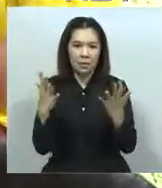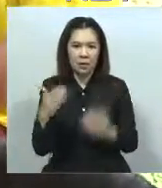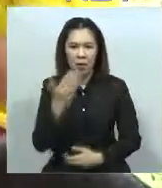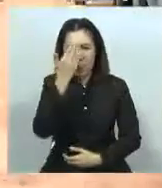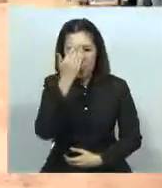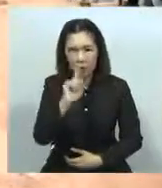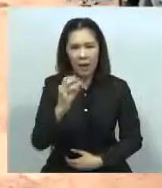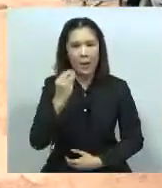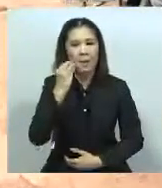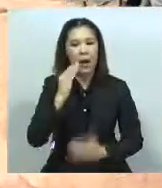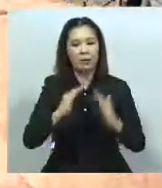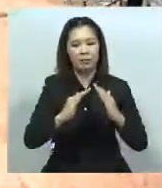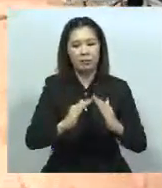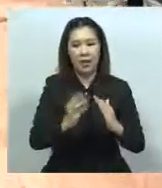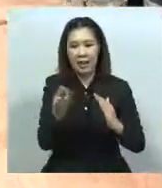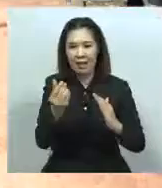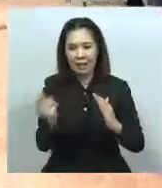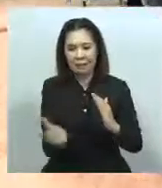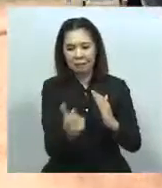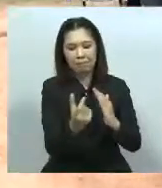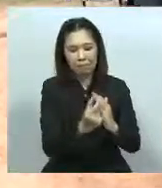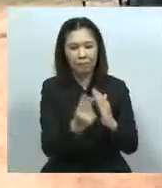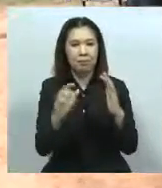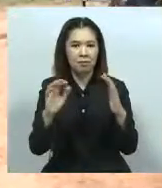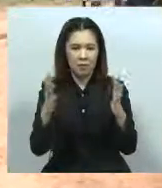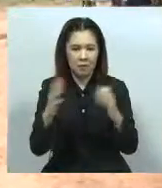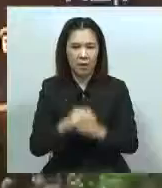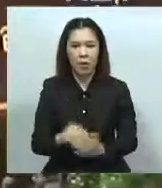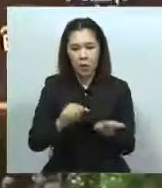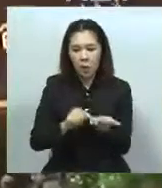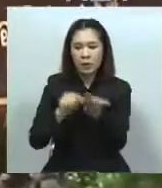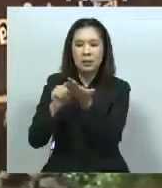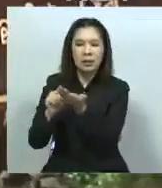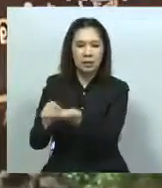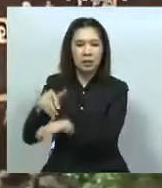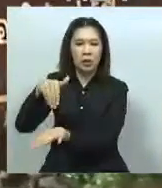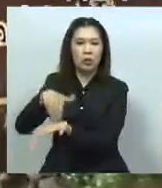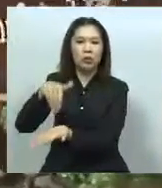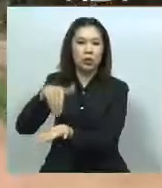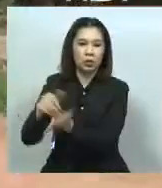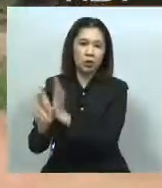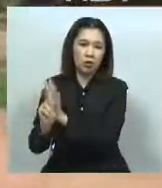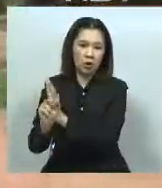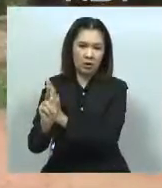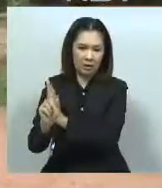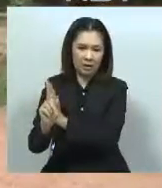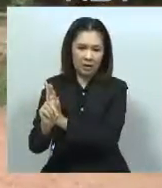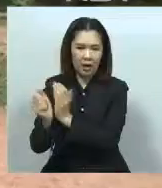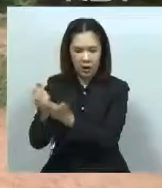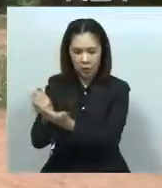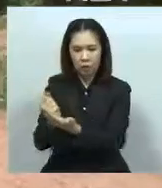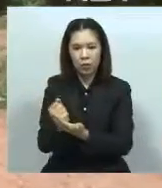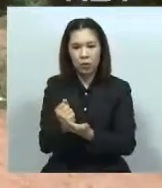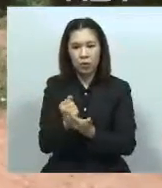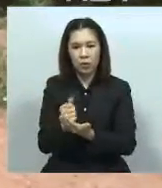ขที่บ้านนั่นเองจึงยื่นเรื่องเรียกร้องไปยังศูนย์ดำรงธรรมจังหวัดขอนแก่นรวมถึงผู้ตรวจการแผ่นดินเพื่อขอความเป็นธรรมเบื้องต้น